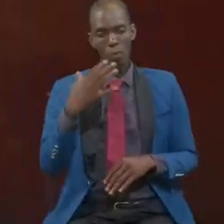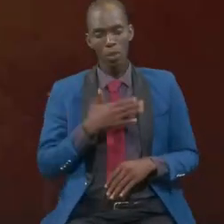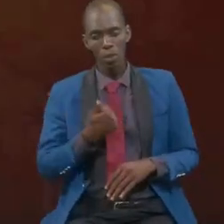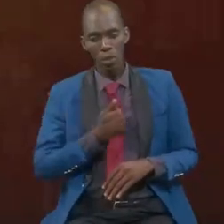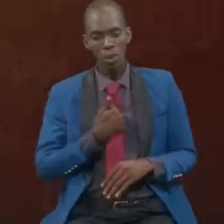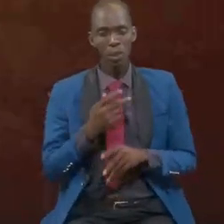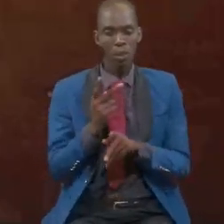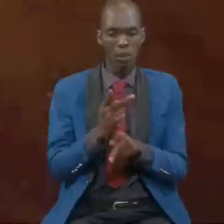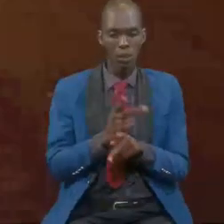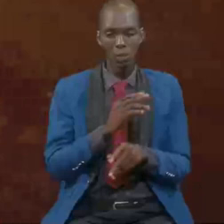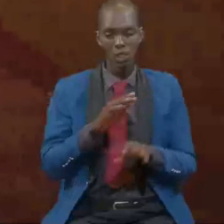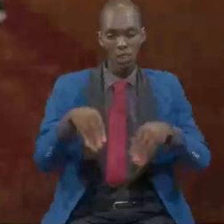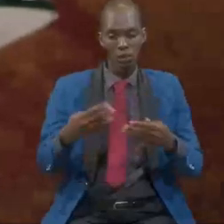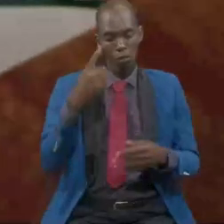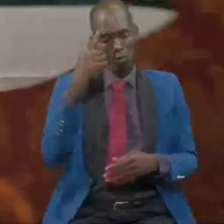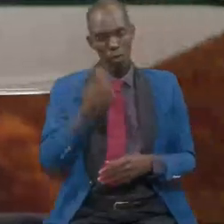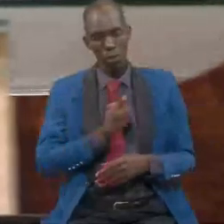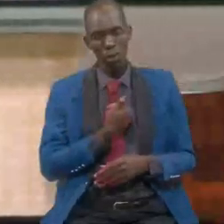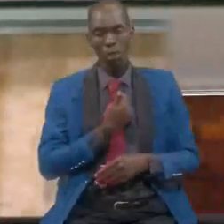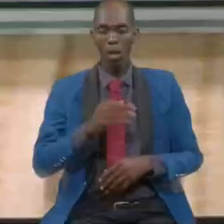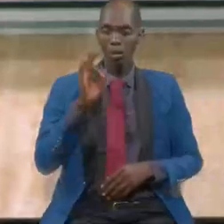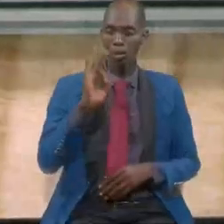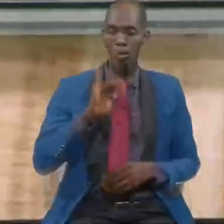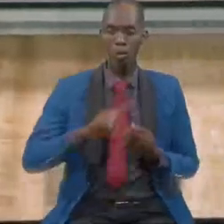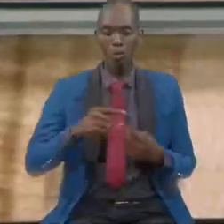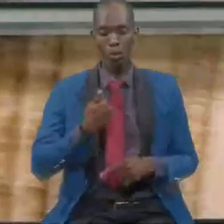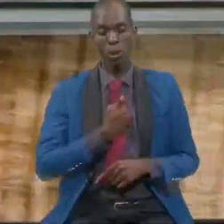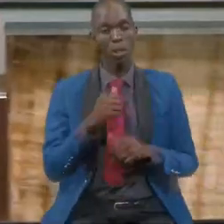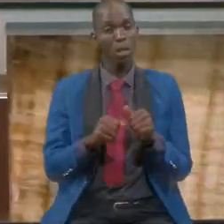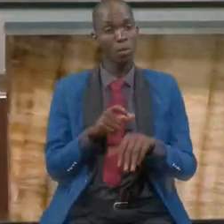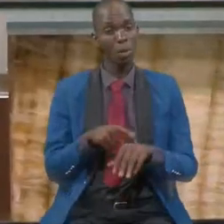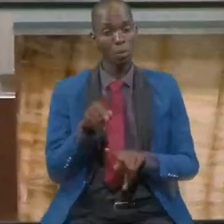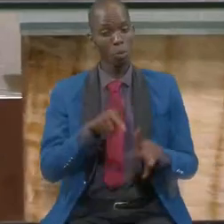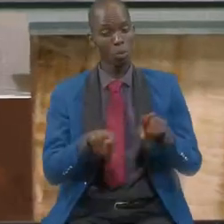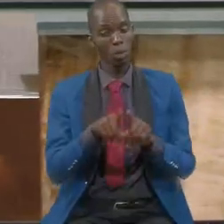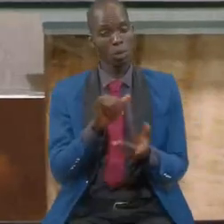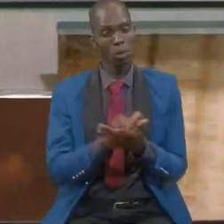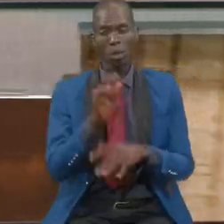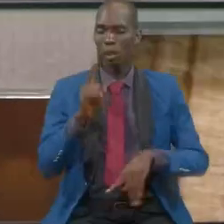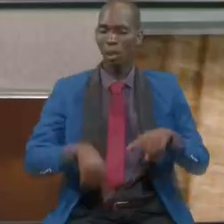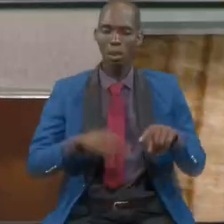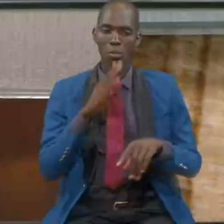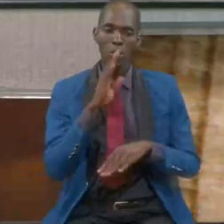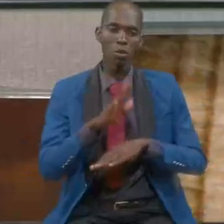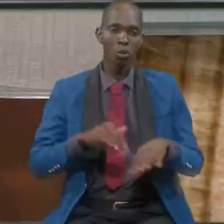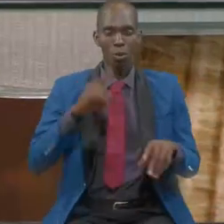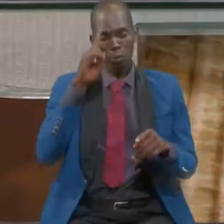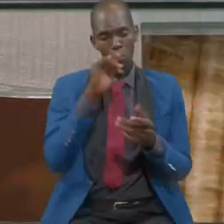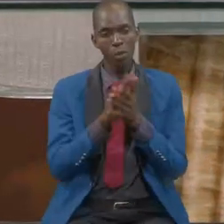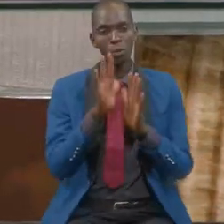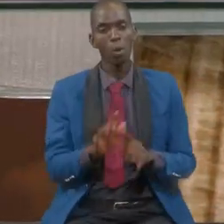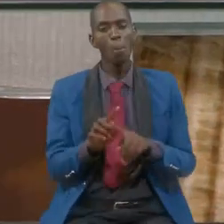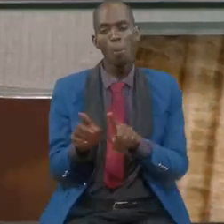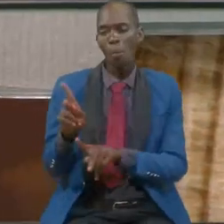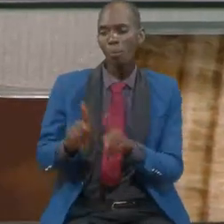sur eux-mêmes et vivent pour le moi et nourrissent le moi à tout moment, ils ne seront pas appelés frères. Ce sont